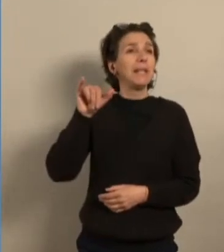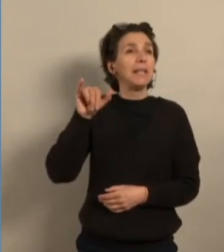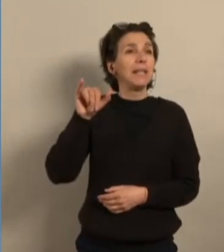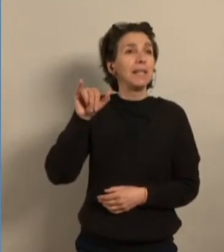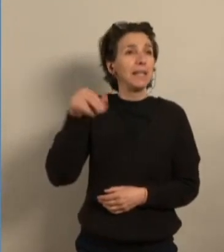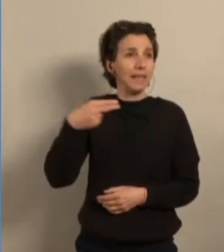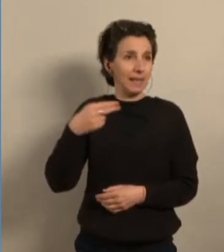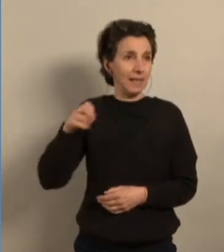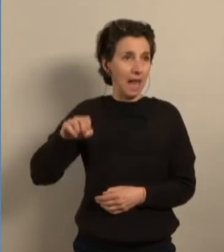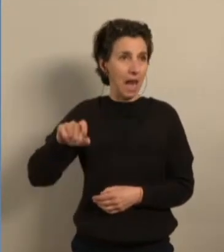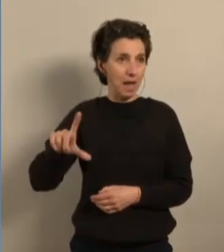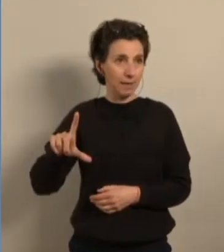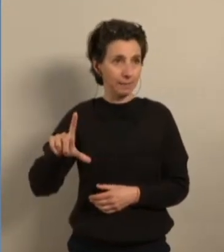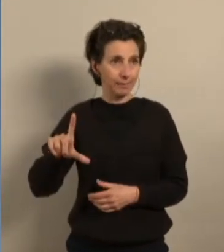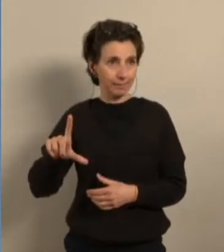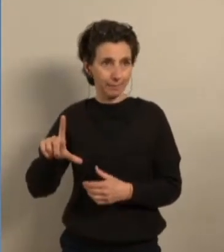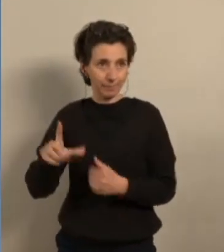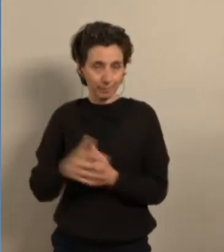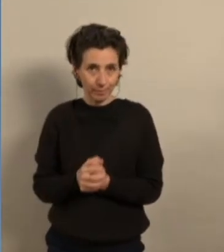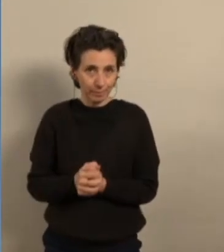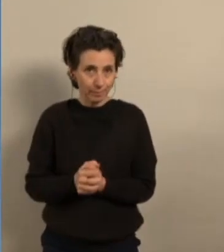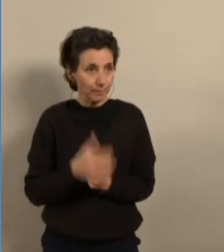pour quelques amendements, toujours.